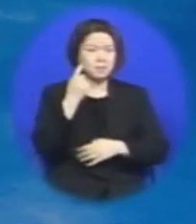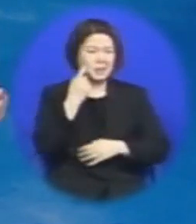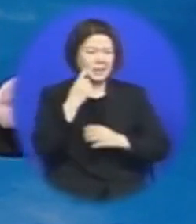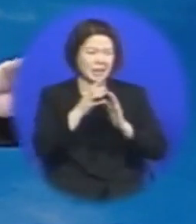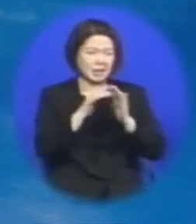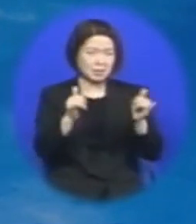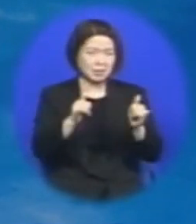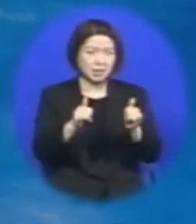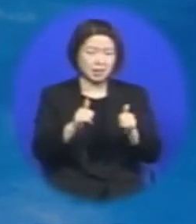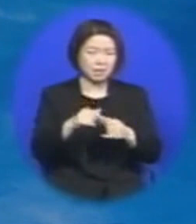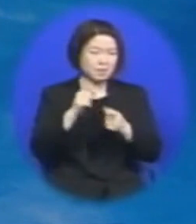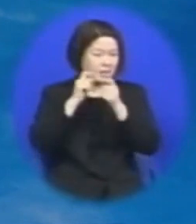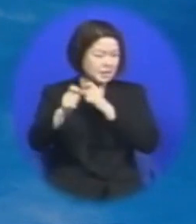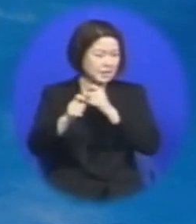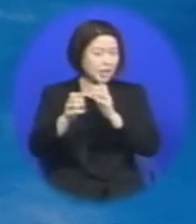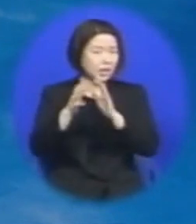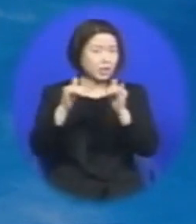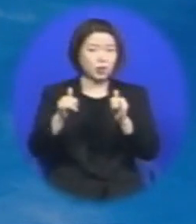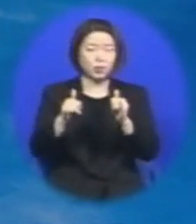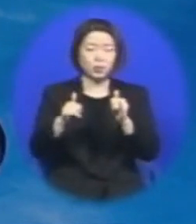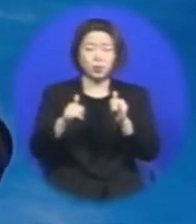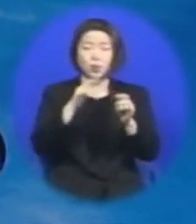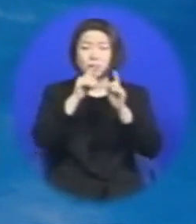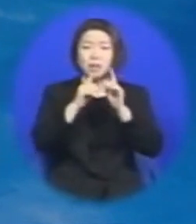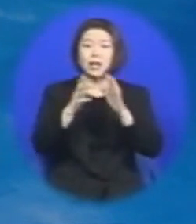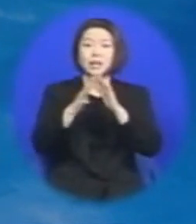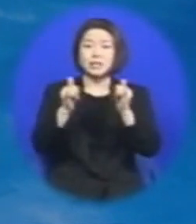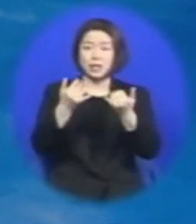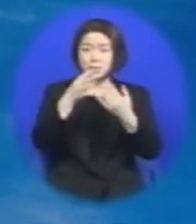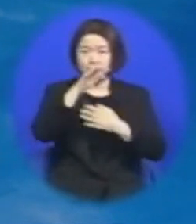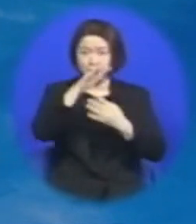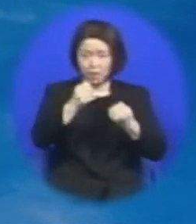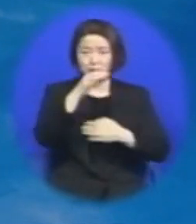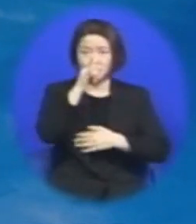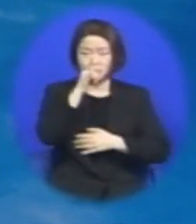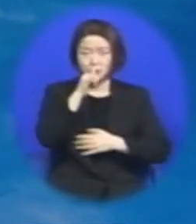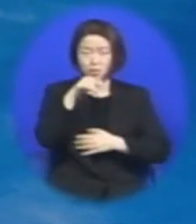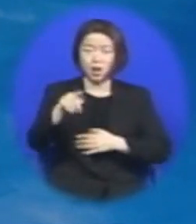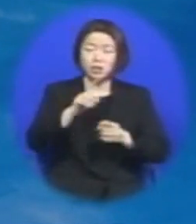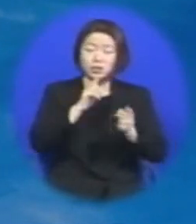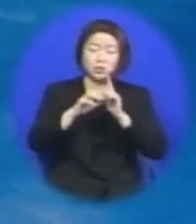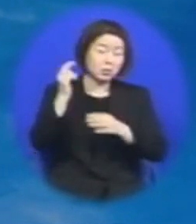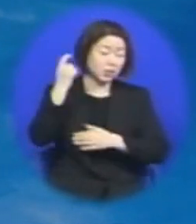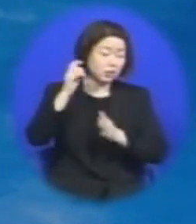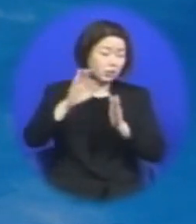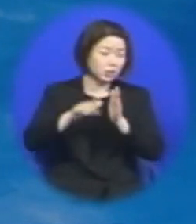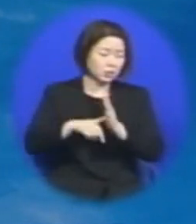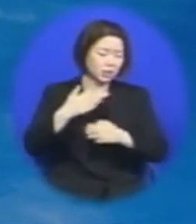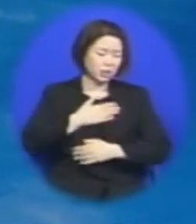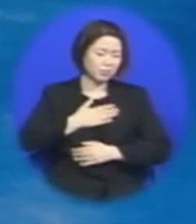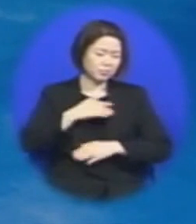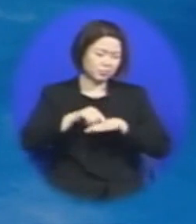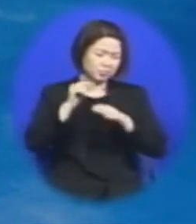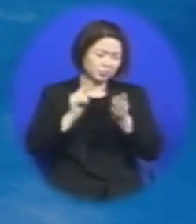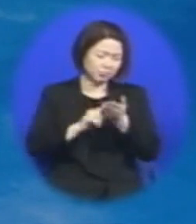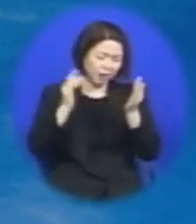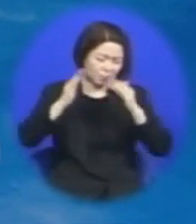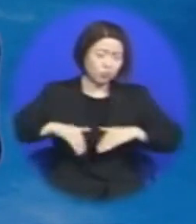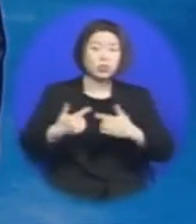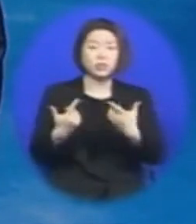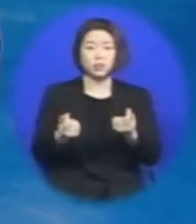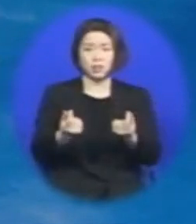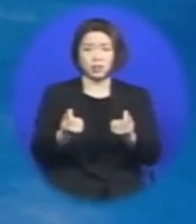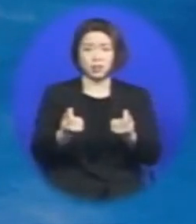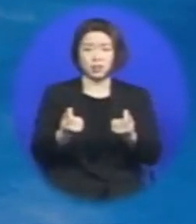사기꾼이라고 말하는 사람들도 있어요 그런 말을들을 때마다 정말 가슴이 무너지는 거 같습니다